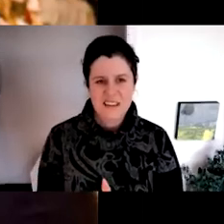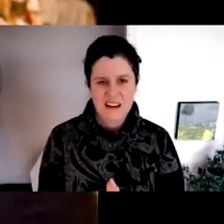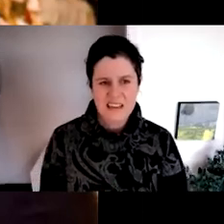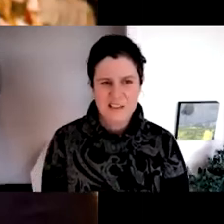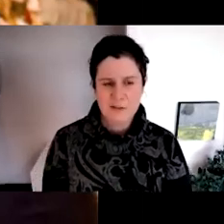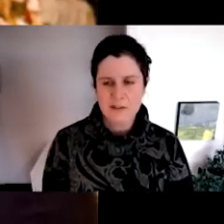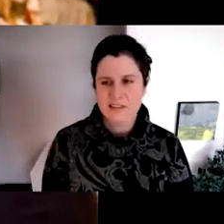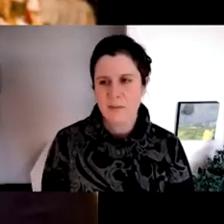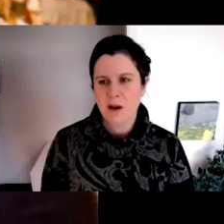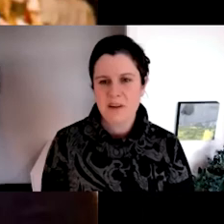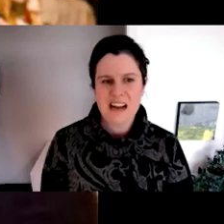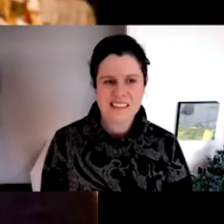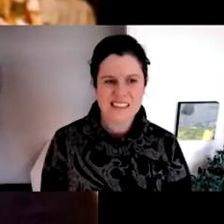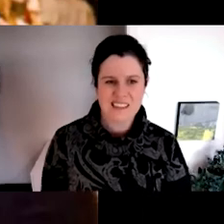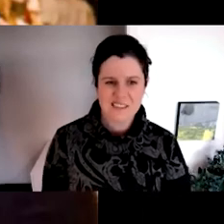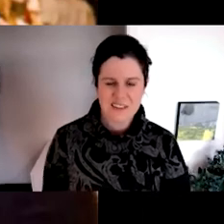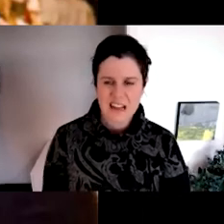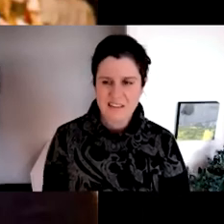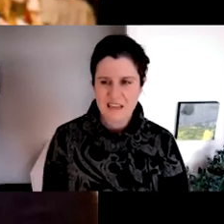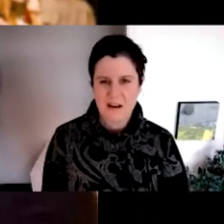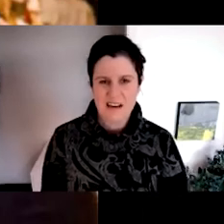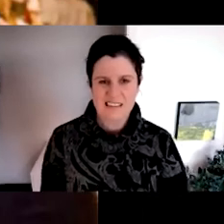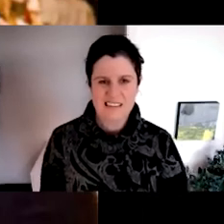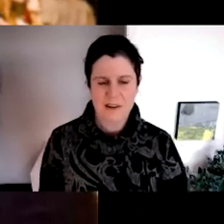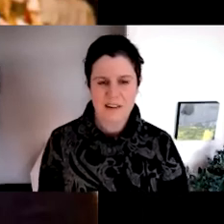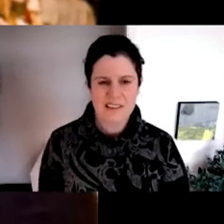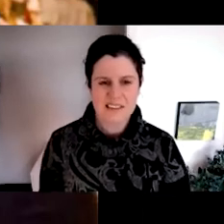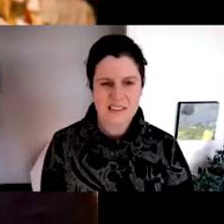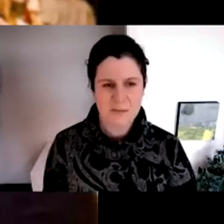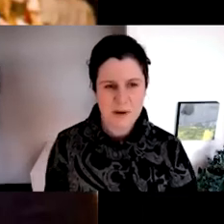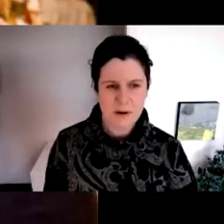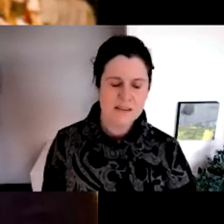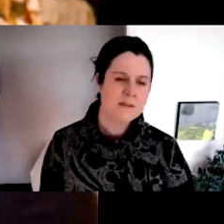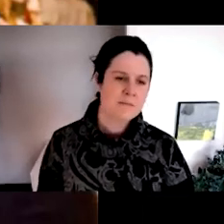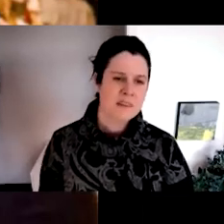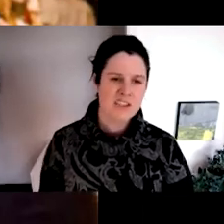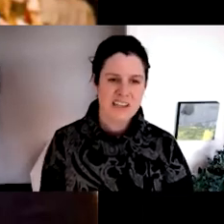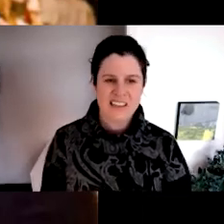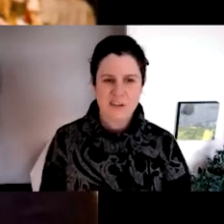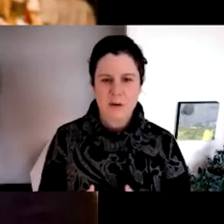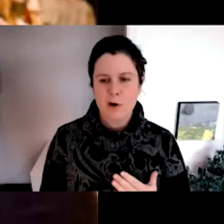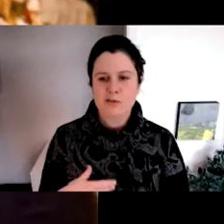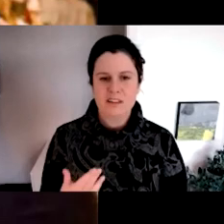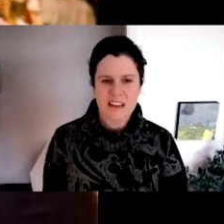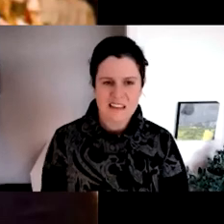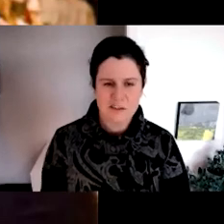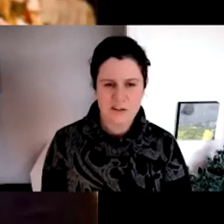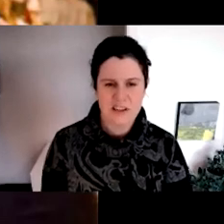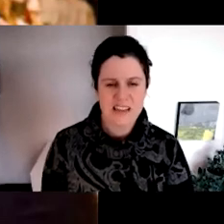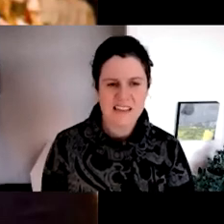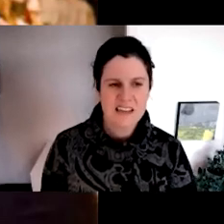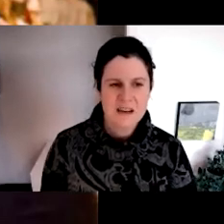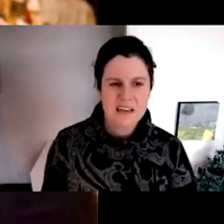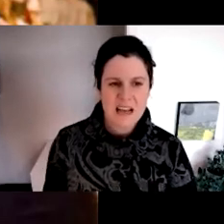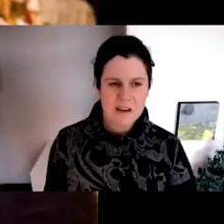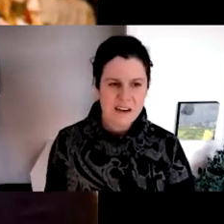scientifique en LSQ c'est le premier article scientifique entièrement accessible en langue des signes québécoise et j'ai l'intention de poursuivre la traduction